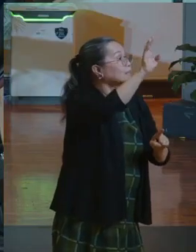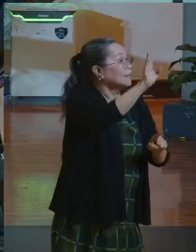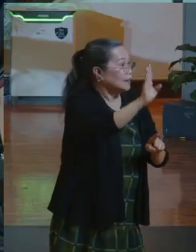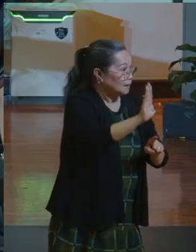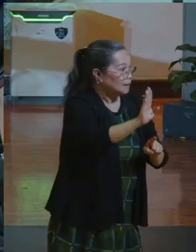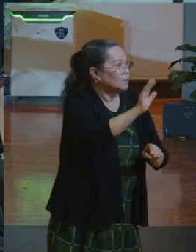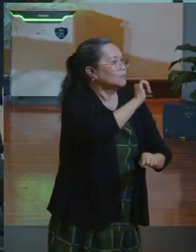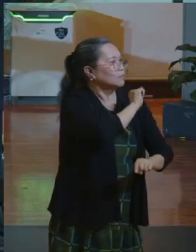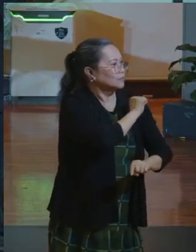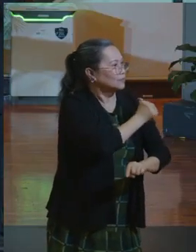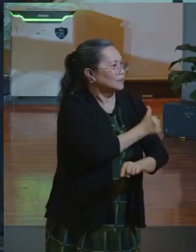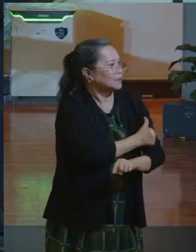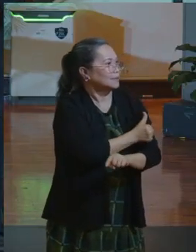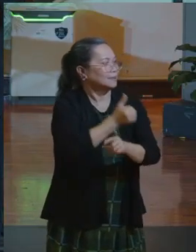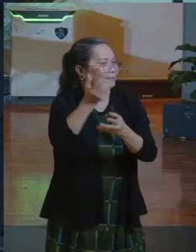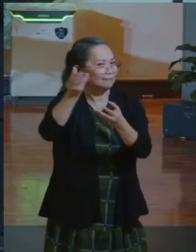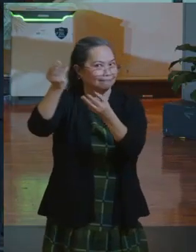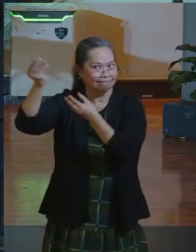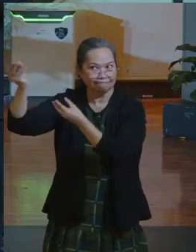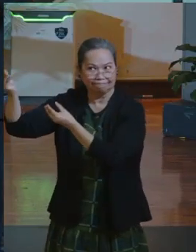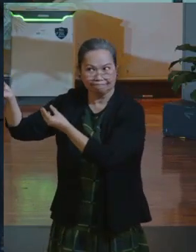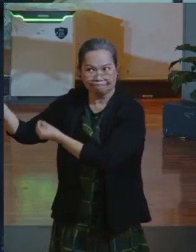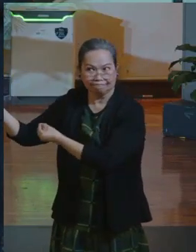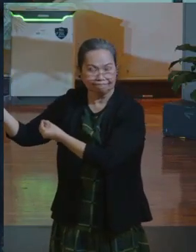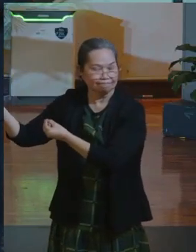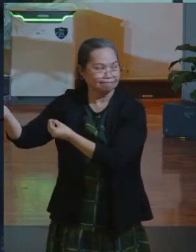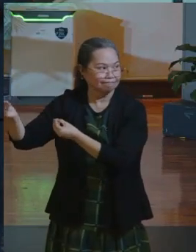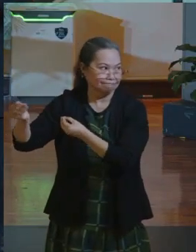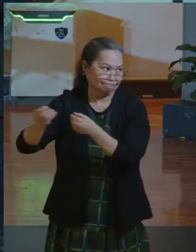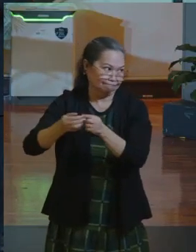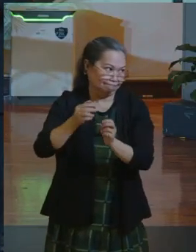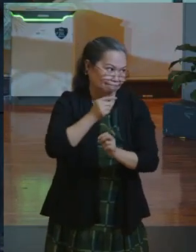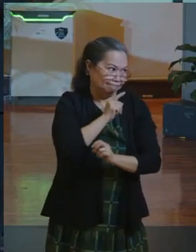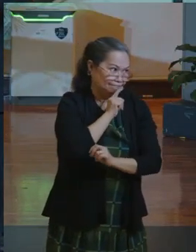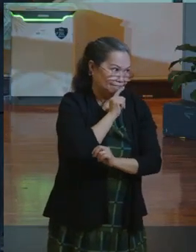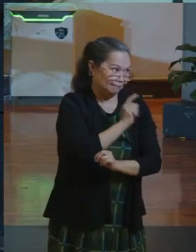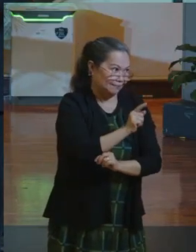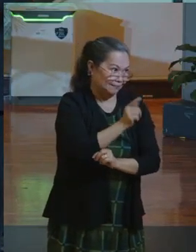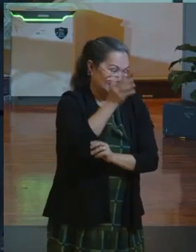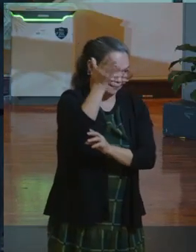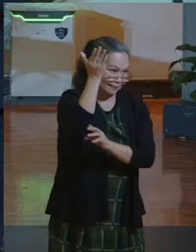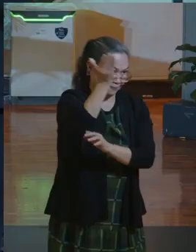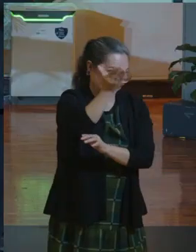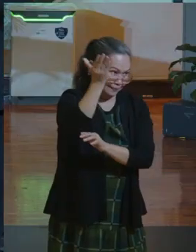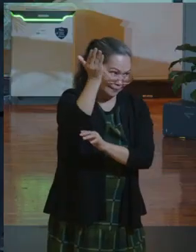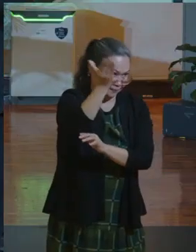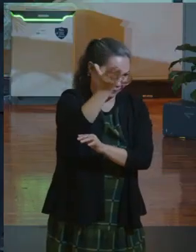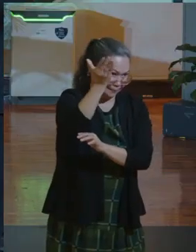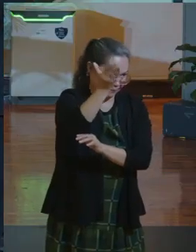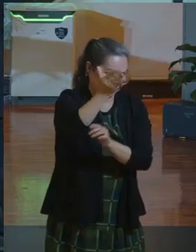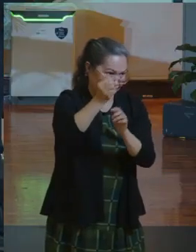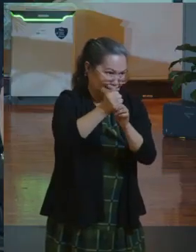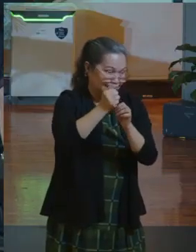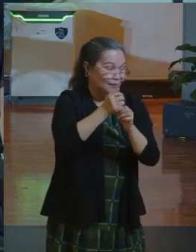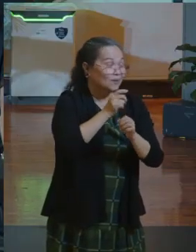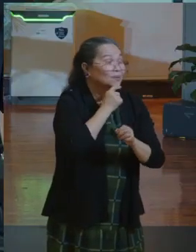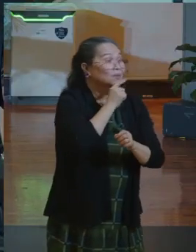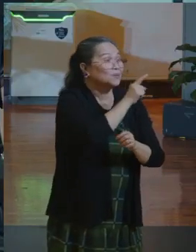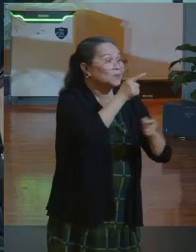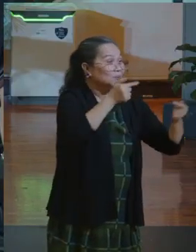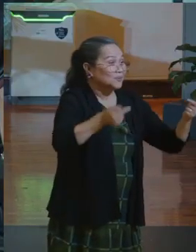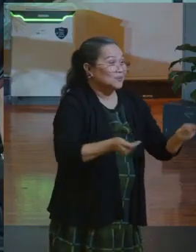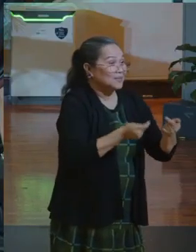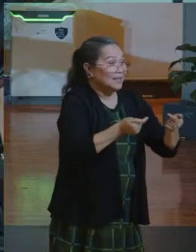nagmumula sa Panginoon na kanyang ipinataw sa mga makasalanang